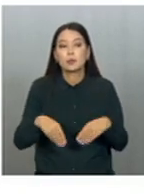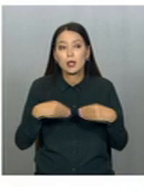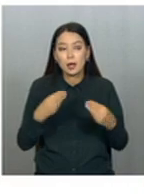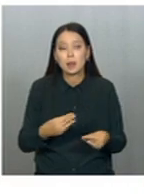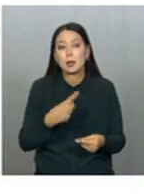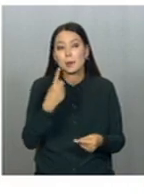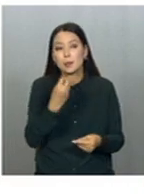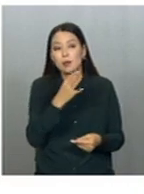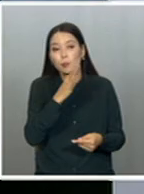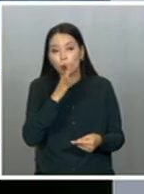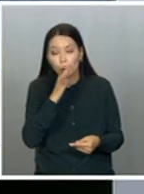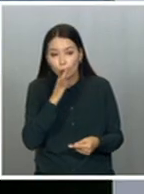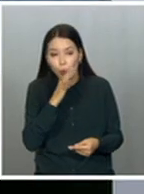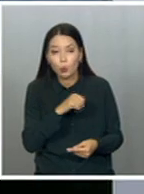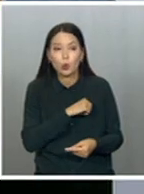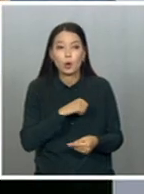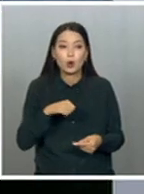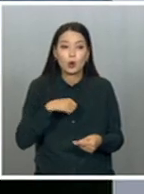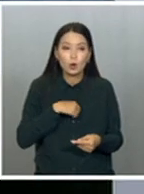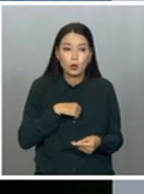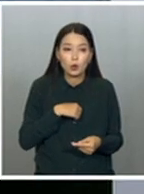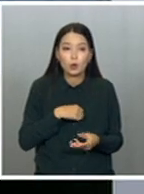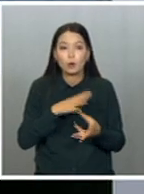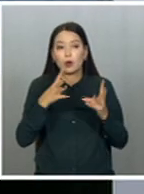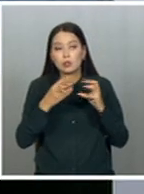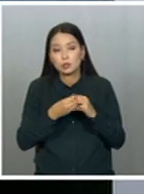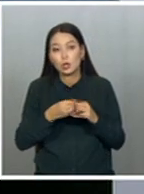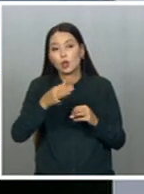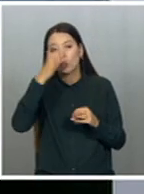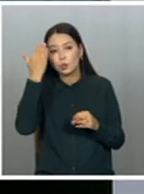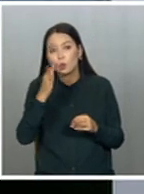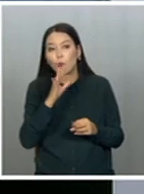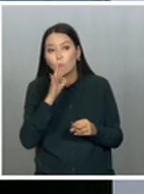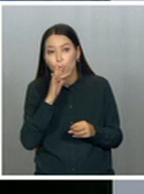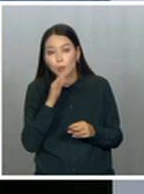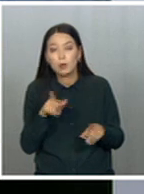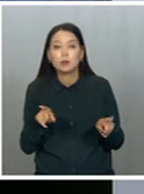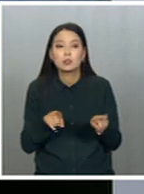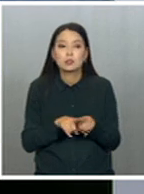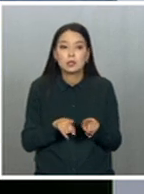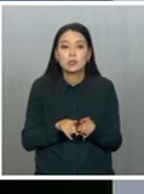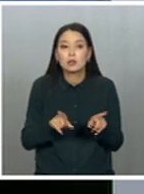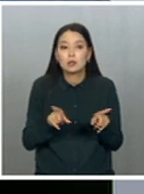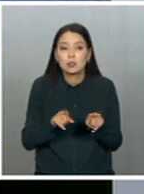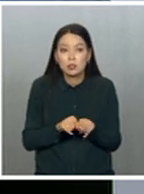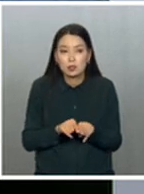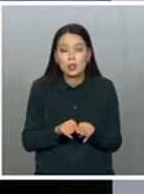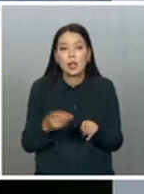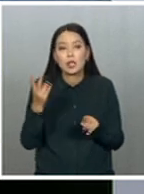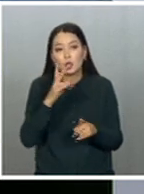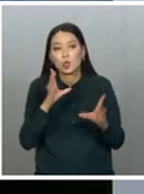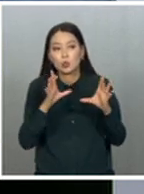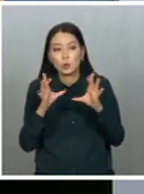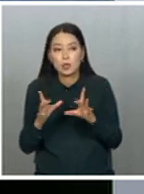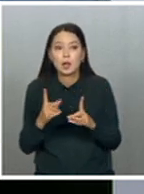уақытты өзіңіз тұрған сол күннің уақытымен бірлестіріп алу арқылы екі дөңгелекті